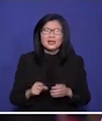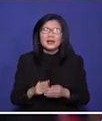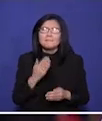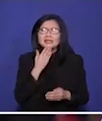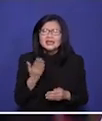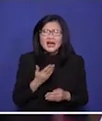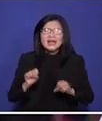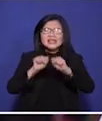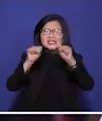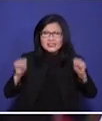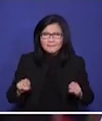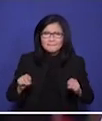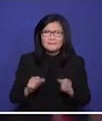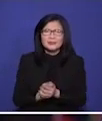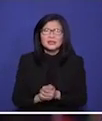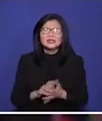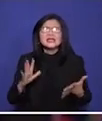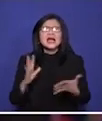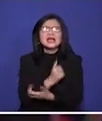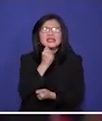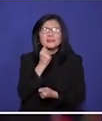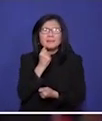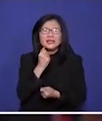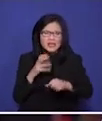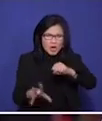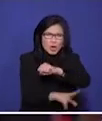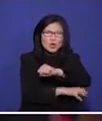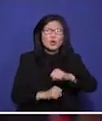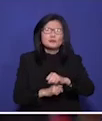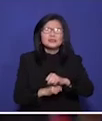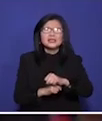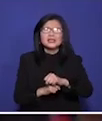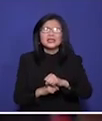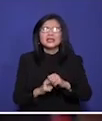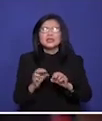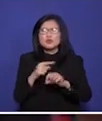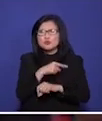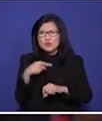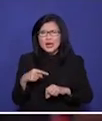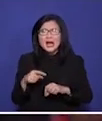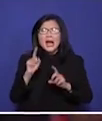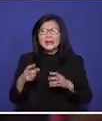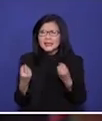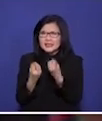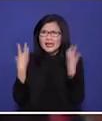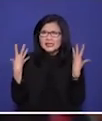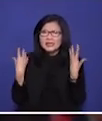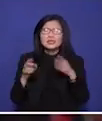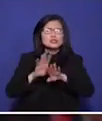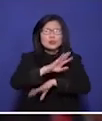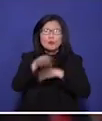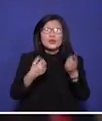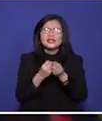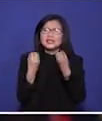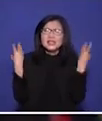sistem sehingga peluang untuk terjadinya korupsi itu betul-betul tidak ada ada transparansi di situ ada keterbukaan di